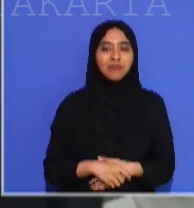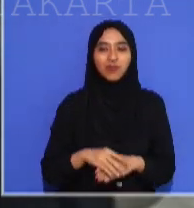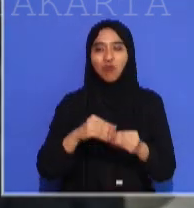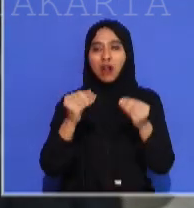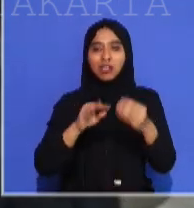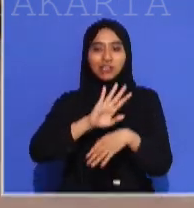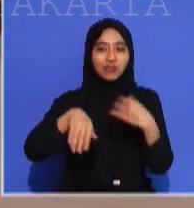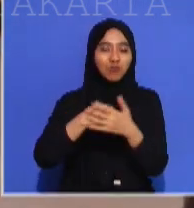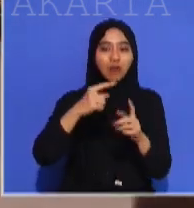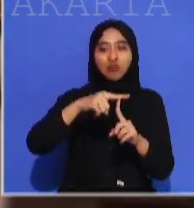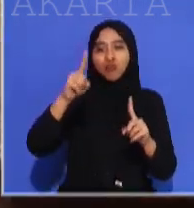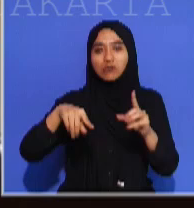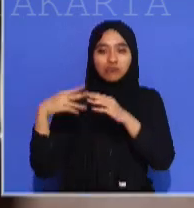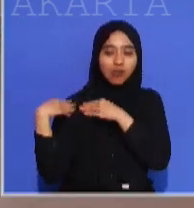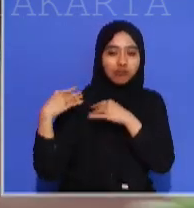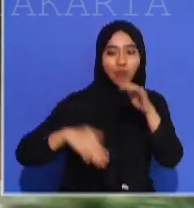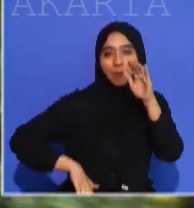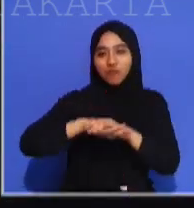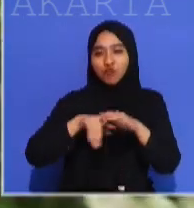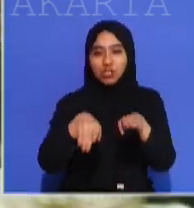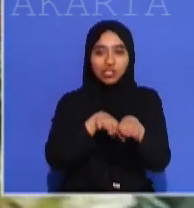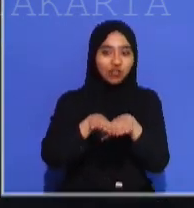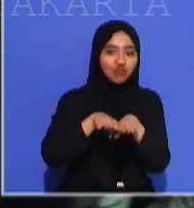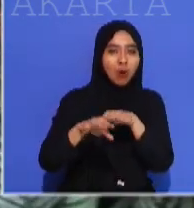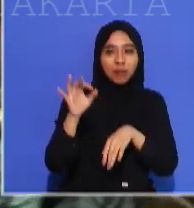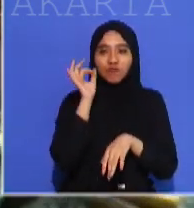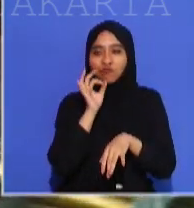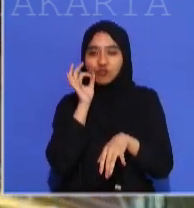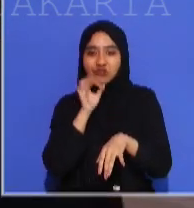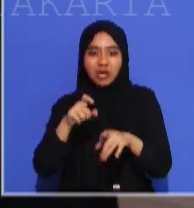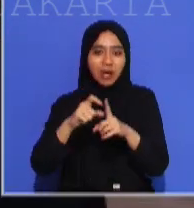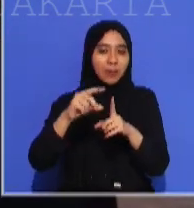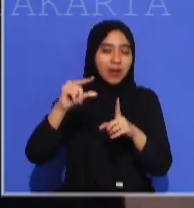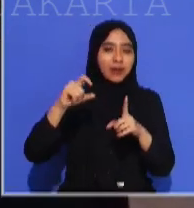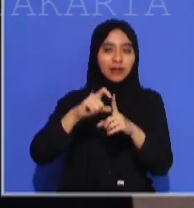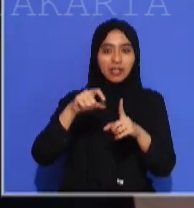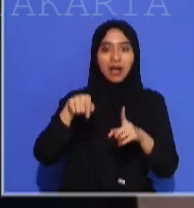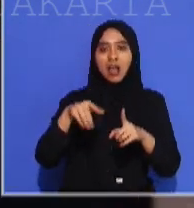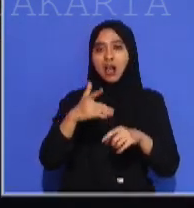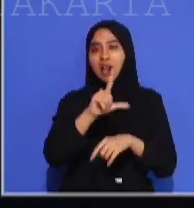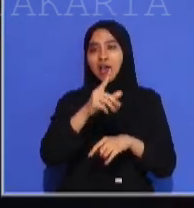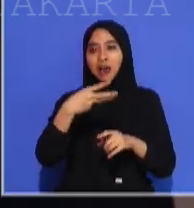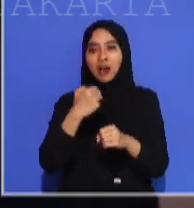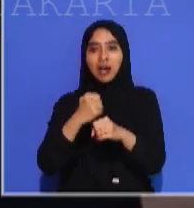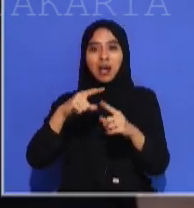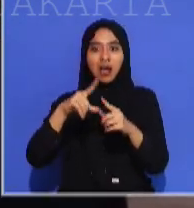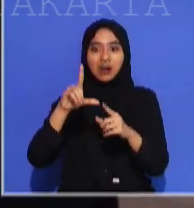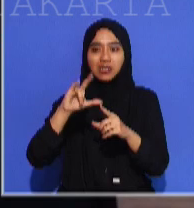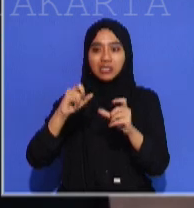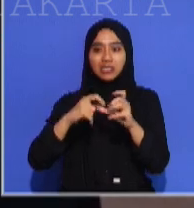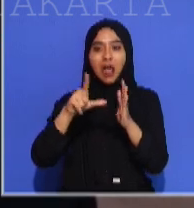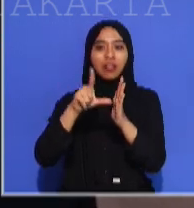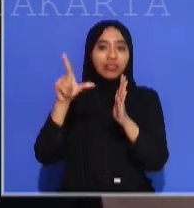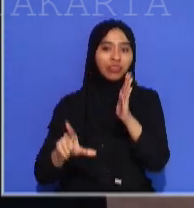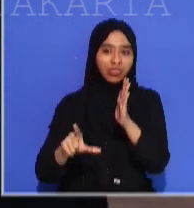menjalankan tugas dengan penuh tanggung jawab sesuai dengan fungsi-fungsi DPRD, yakni fungsi legislasi, penganggaran, dan pengawasan.